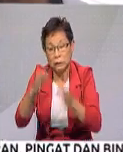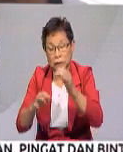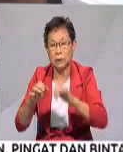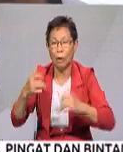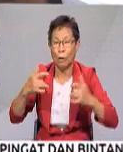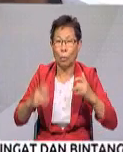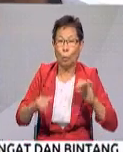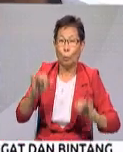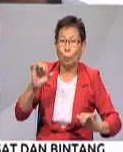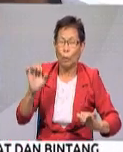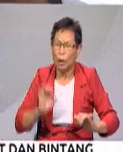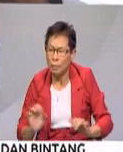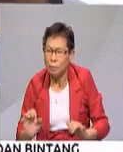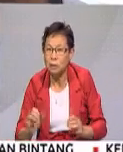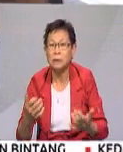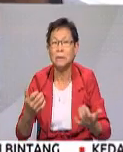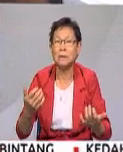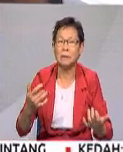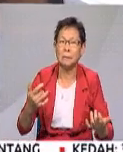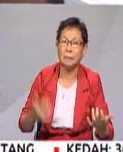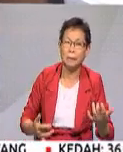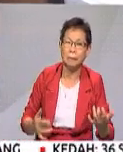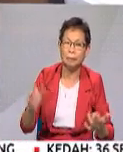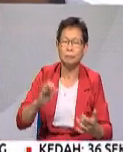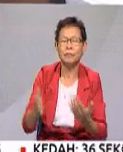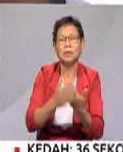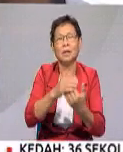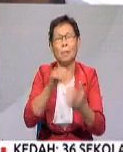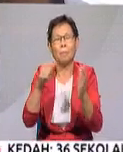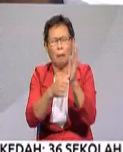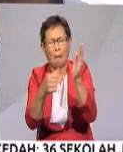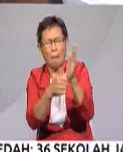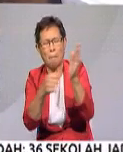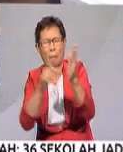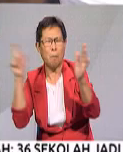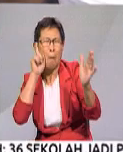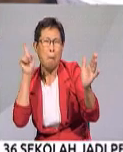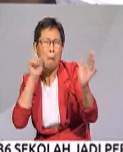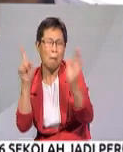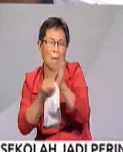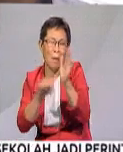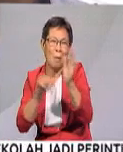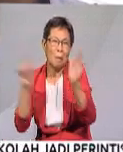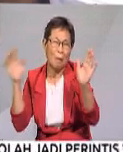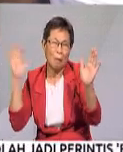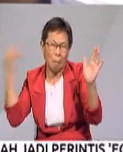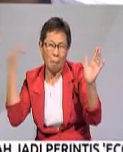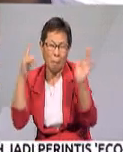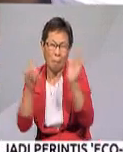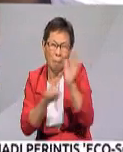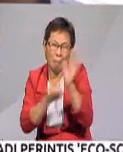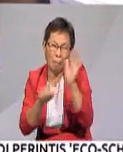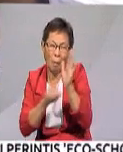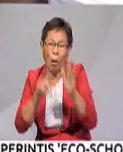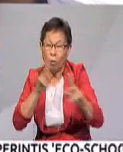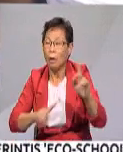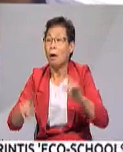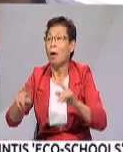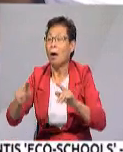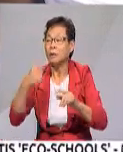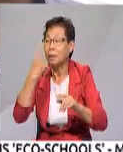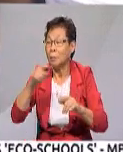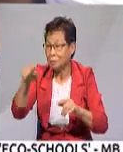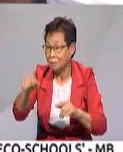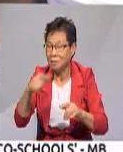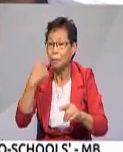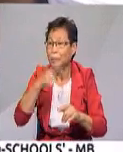kecemasan dan sebagainya, dia mudah untuk membuat alarm emergency siren so that anggota lifeguard atau siapa yang berada di situ